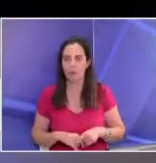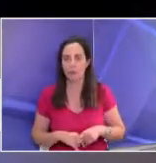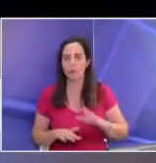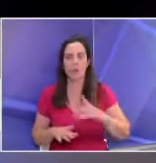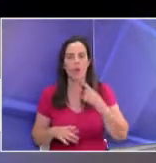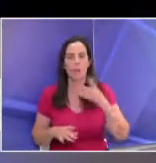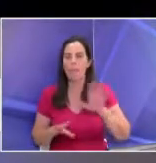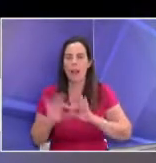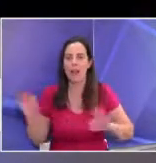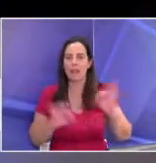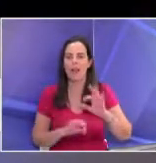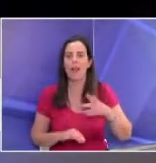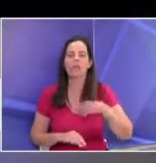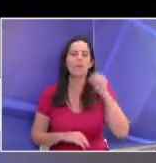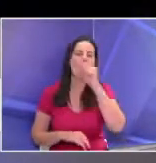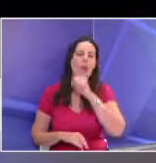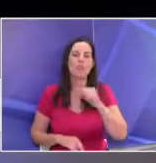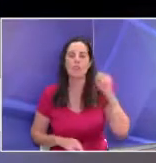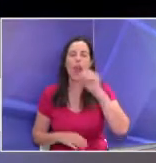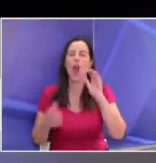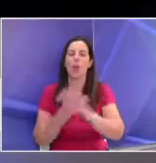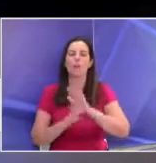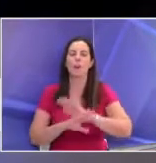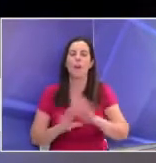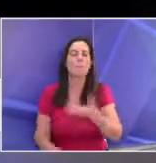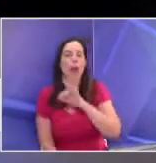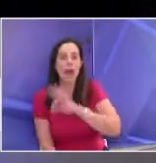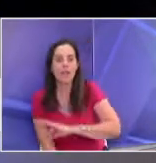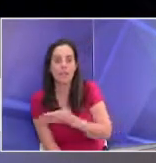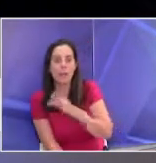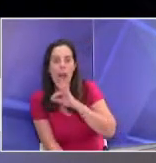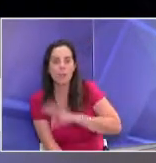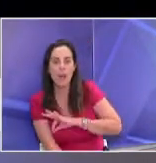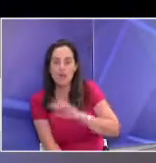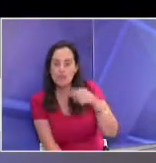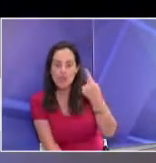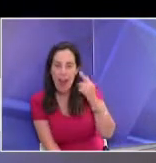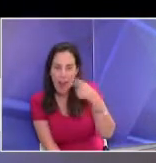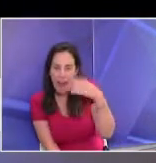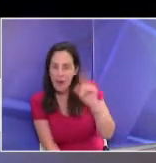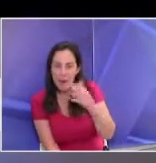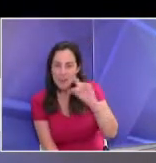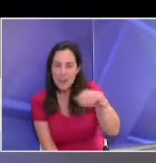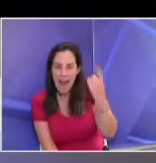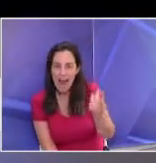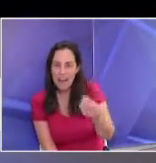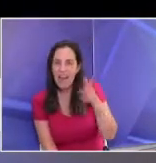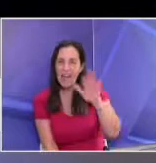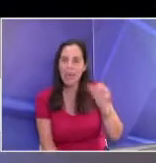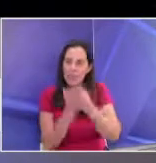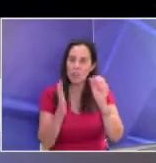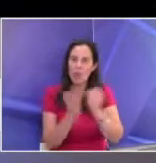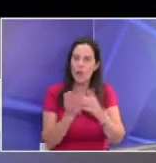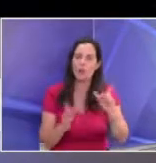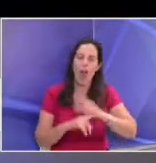היינו מדברים עליהם. מה הרווחנו? היינו שרים את שיר הרעות, הולכים הביתה, ושעה אחר כך, לא יום אחרי זה, שעה אחר כך, גם העיתון שלך